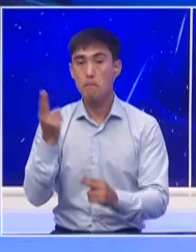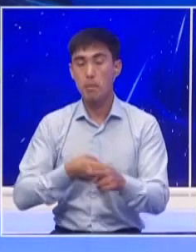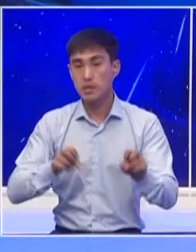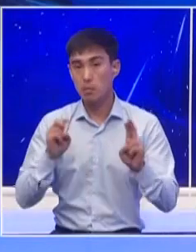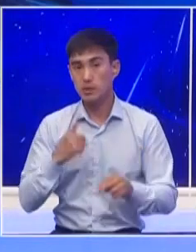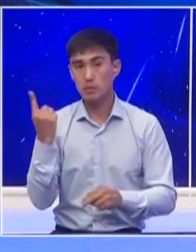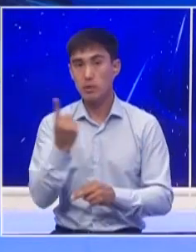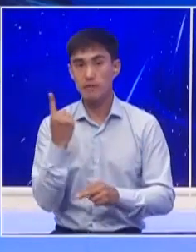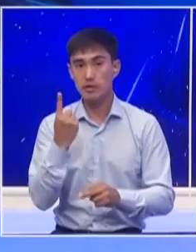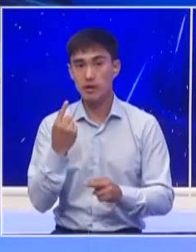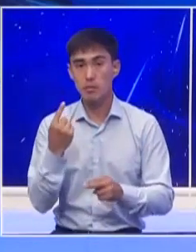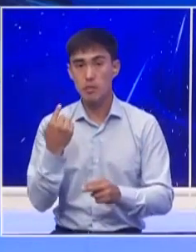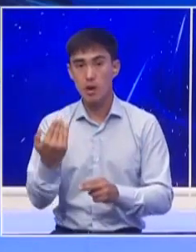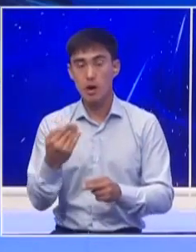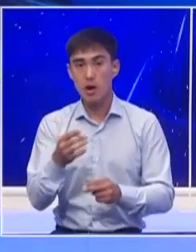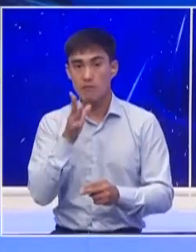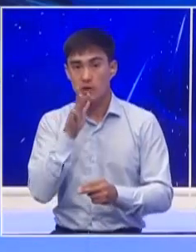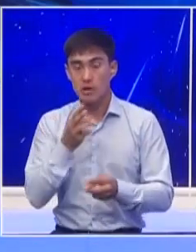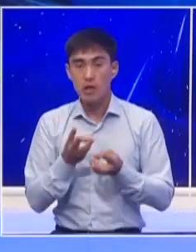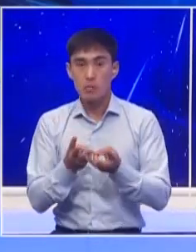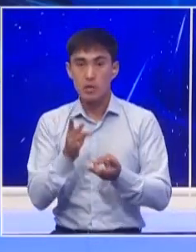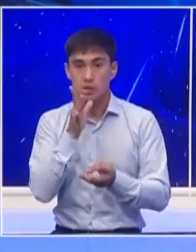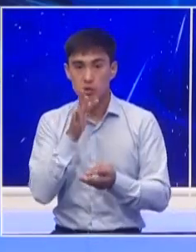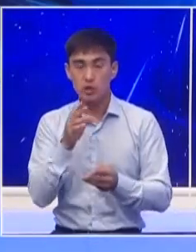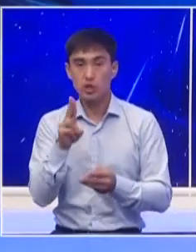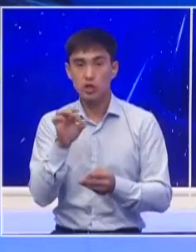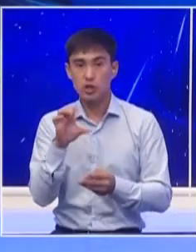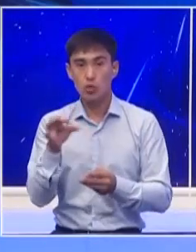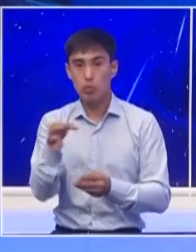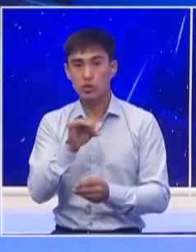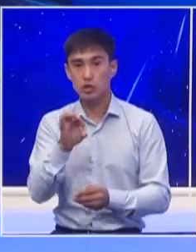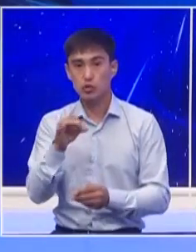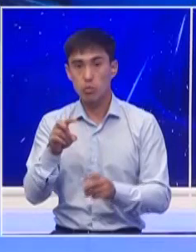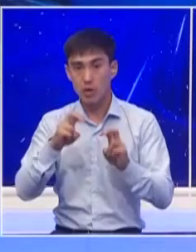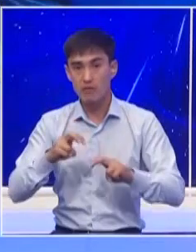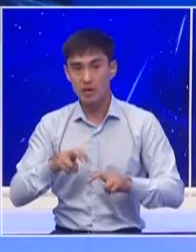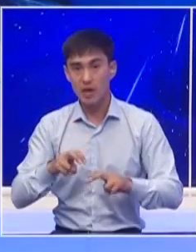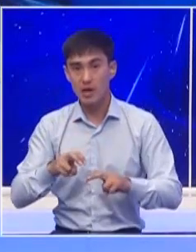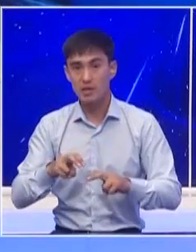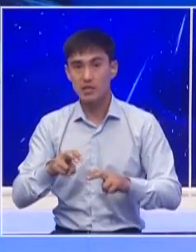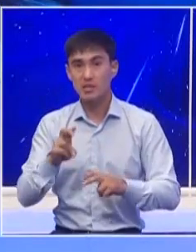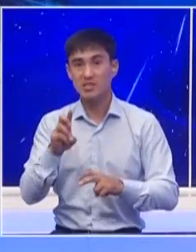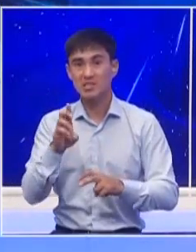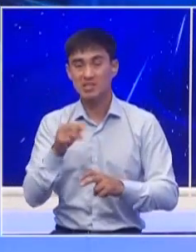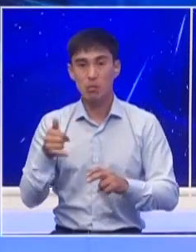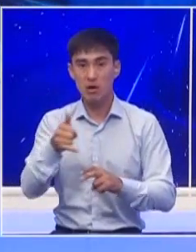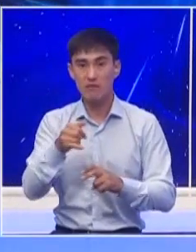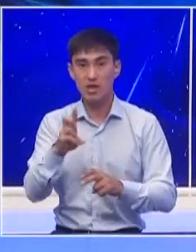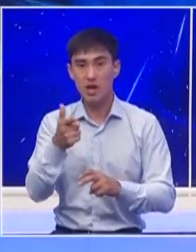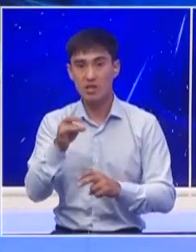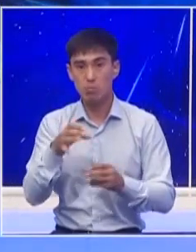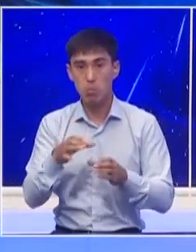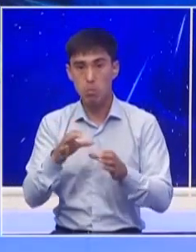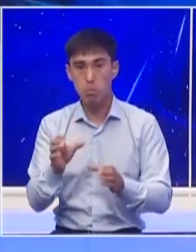Безопасность превыше всего. В преддверии отопительного сезона ДЧС области ЖТСУ проверяет станции заправки газовых баллонов. Представители